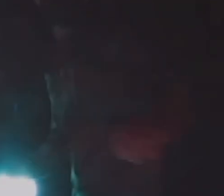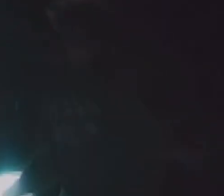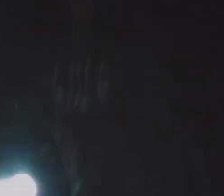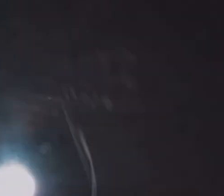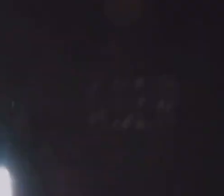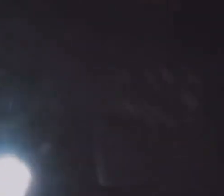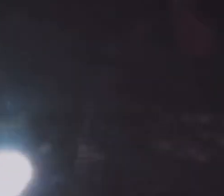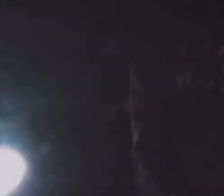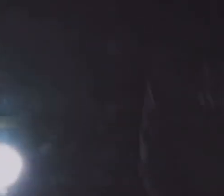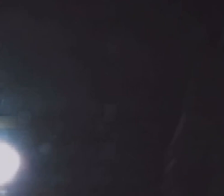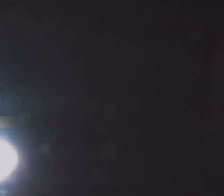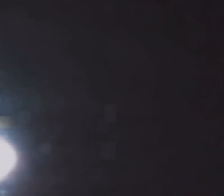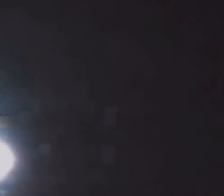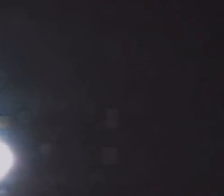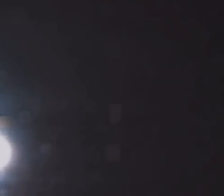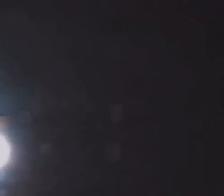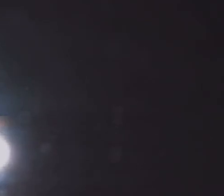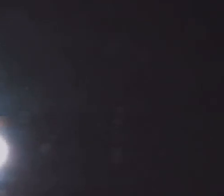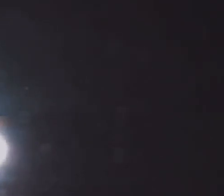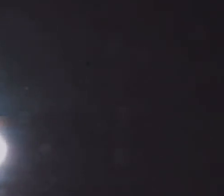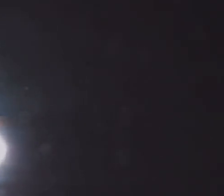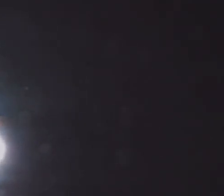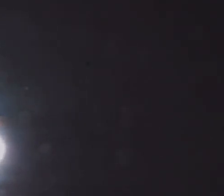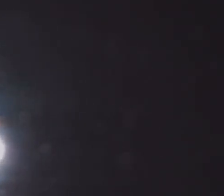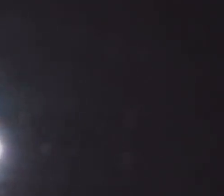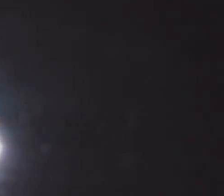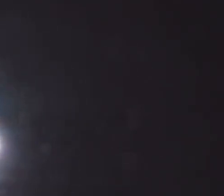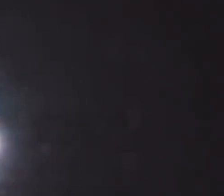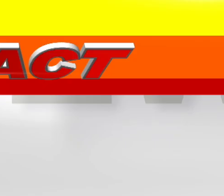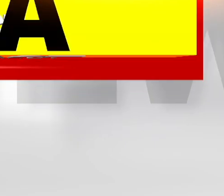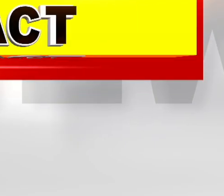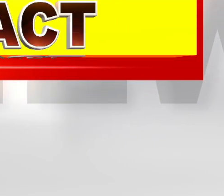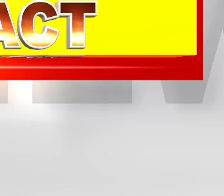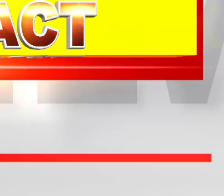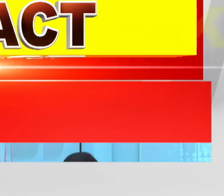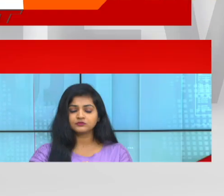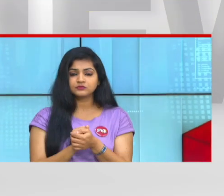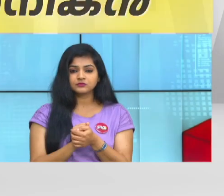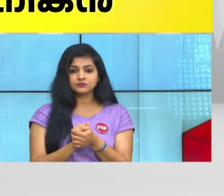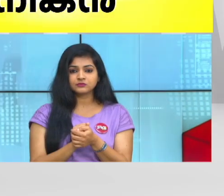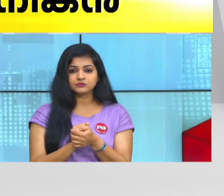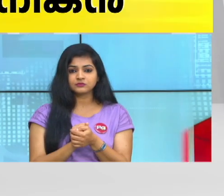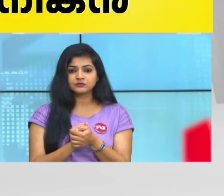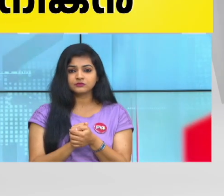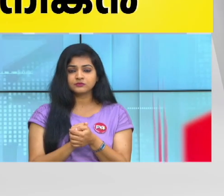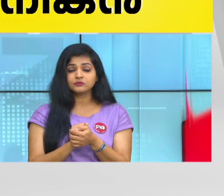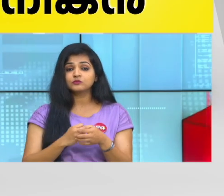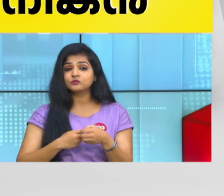എസ് ശ്യാംകുമാർ ചേരുന്നുണ്ട് വിവരങ്ങളുമായി. ശ്യാം, ഞെട്ടിക്കുന്നതാണ് ആ ദൃശ്യങ്ങൾ. ഇപ്പോൾ അതിൽ 4 പേർ കസ്റ്റഡിയിലാവുന്നു. ഇനിയും ആളുകൾ